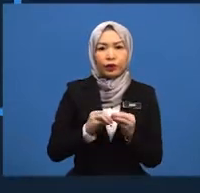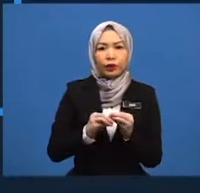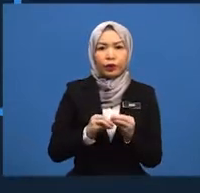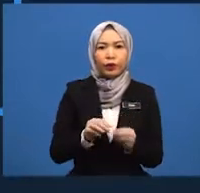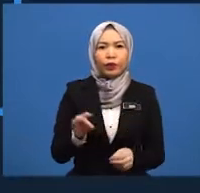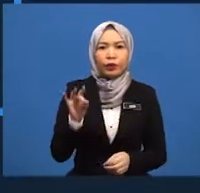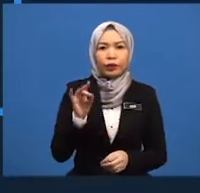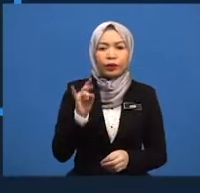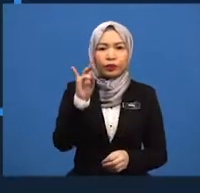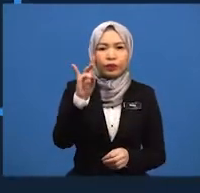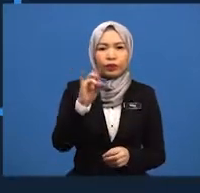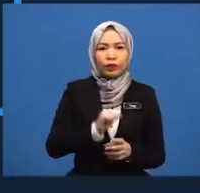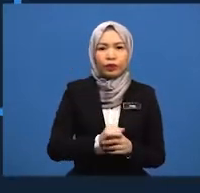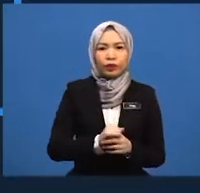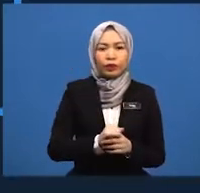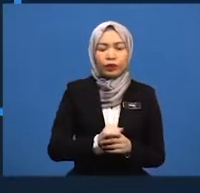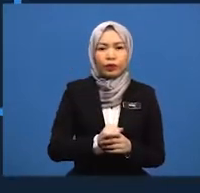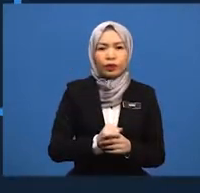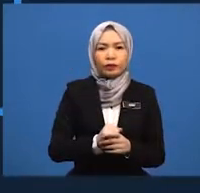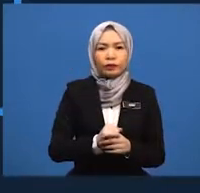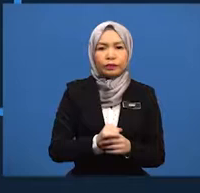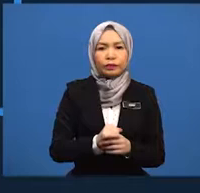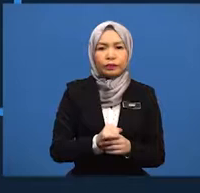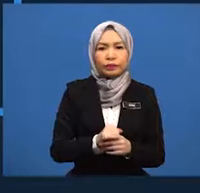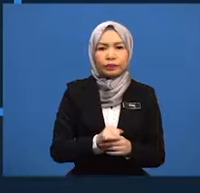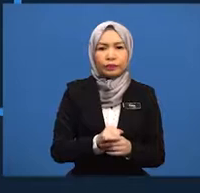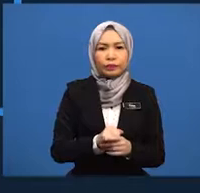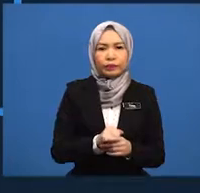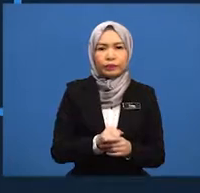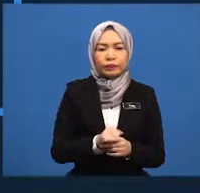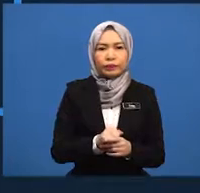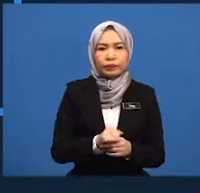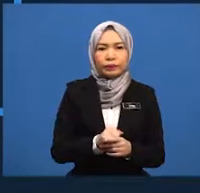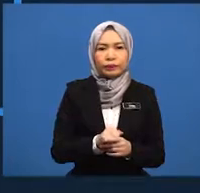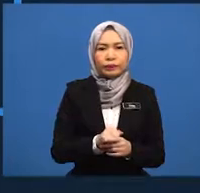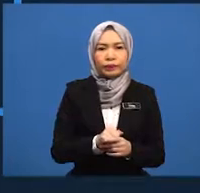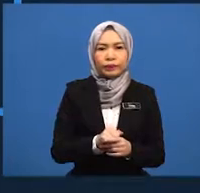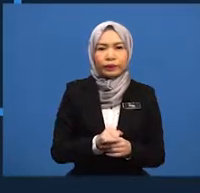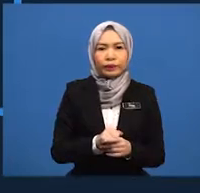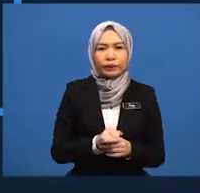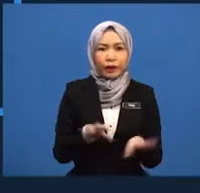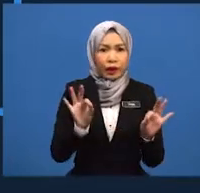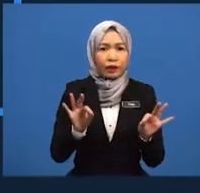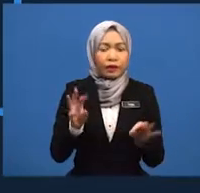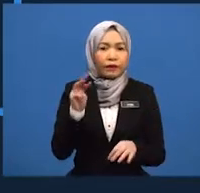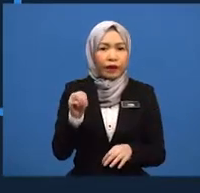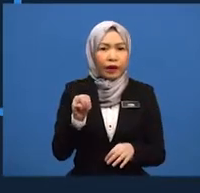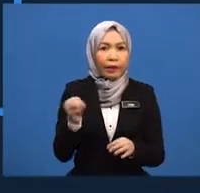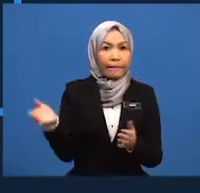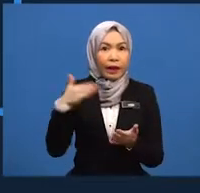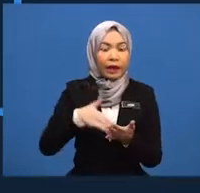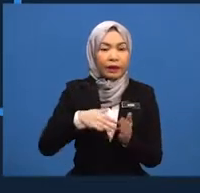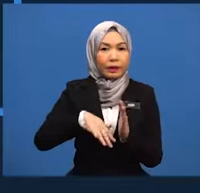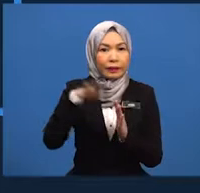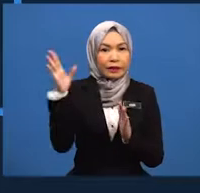Input nombor N, contoh nombor 7. Adakah M lebih besar daripada